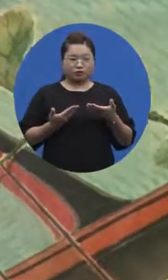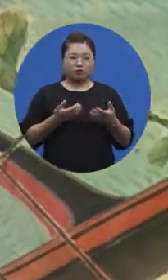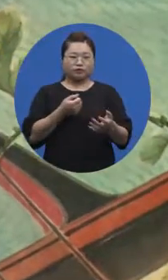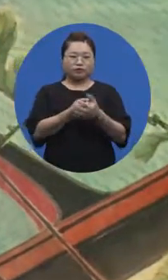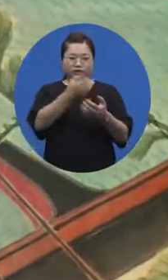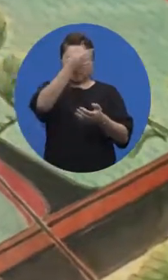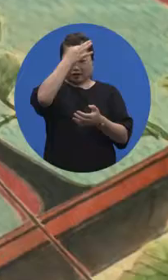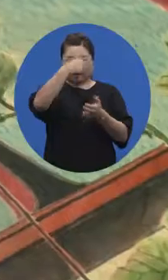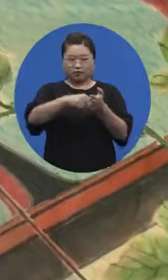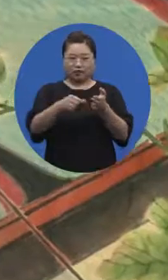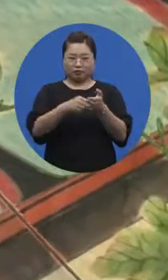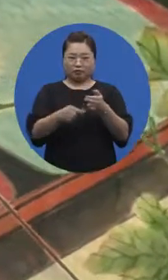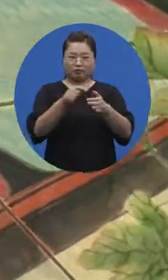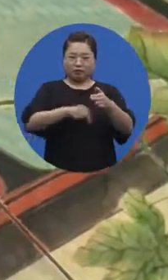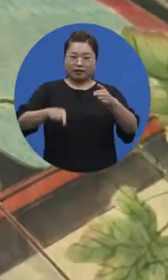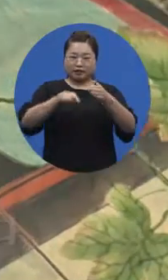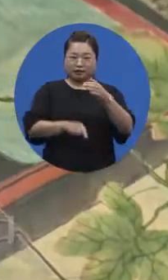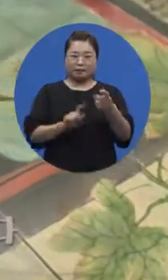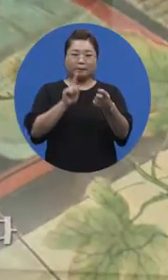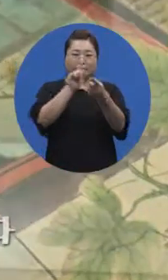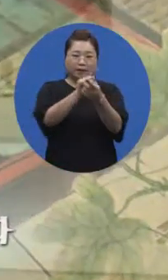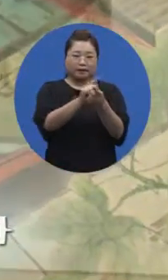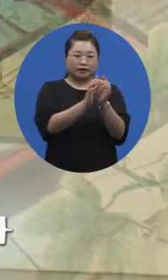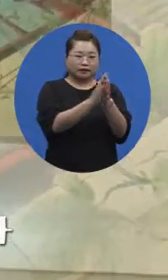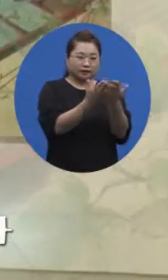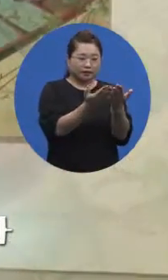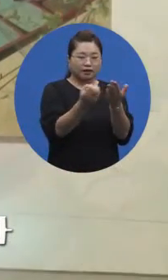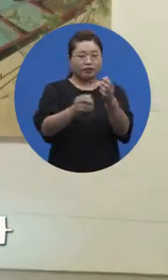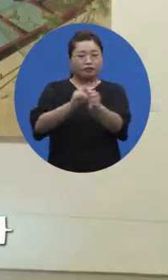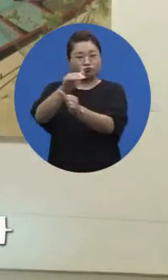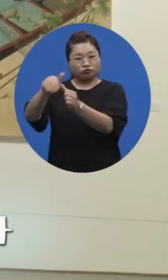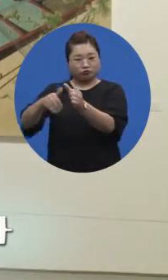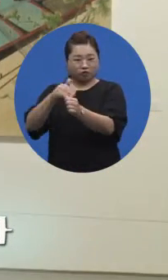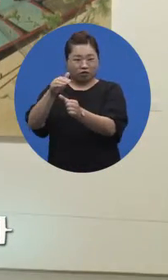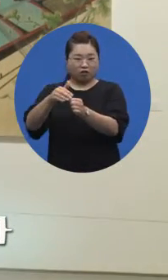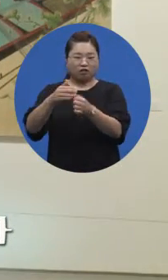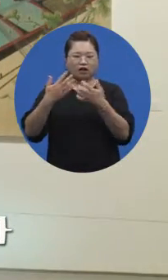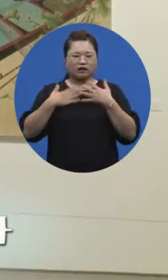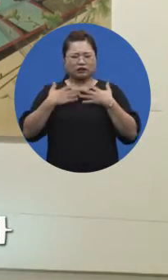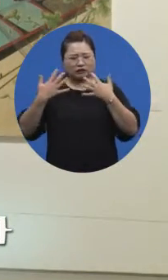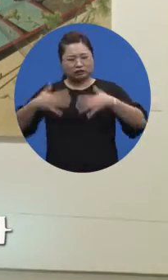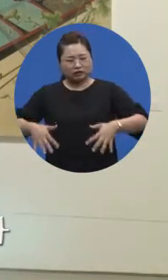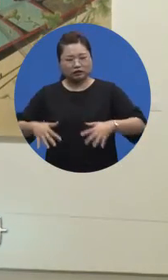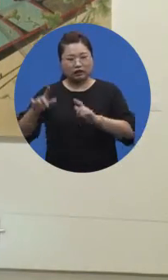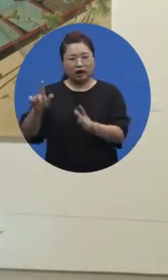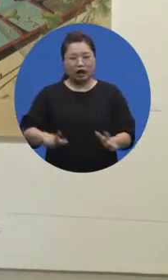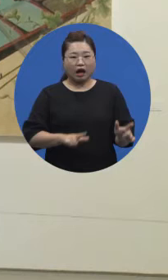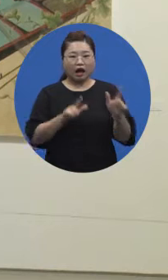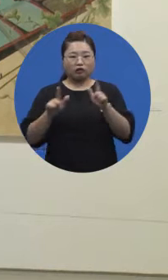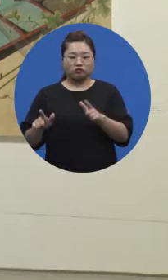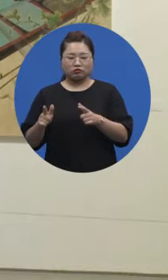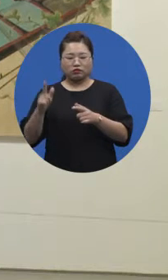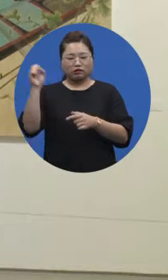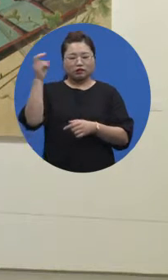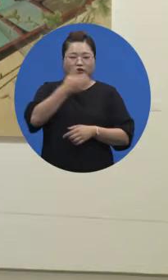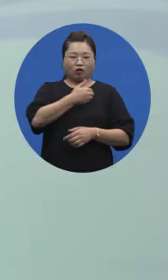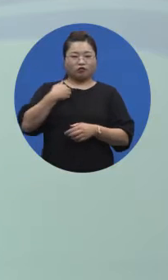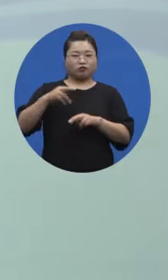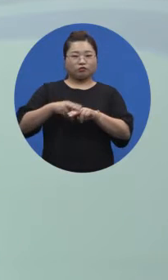작품 속에서 만나는 책과 풍경은 지친 일상의 여유를 선물할 것입니다.